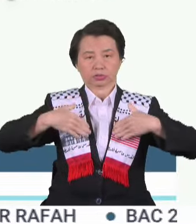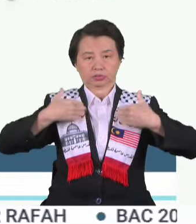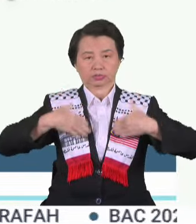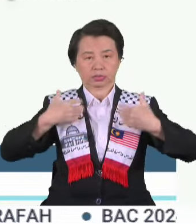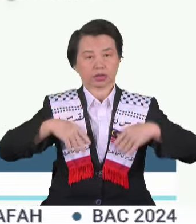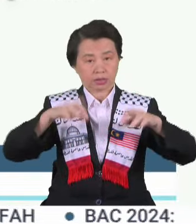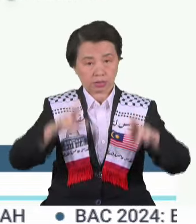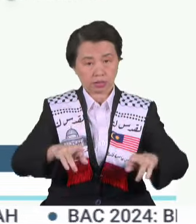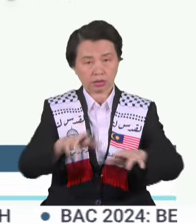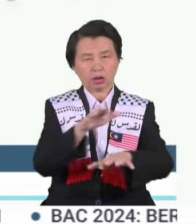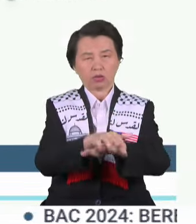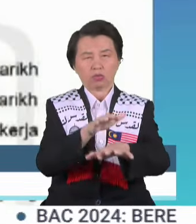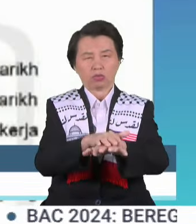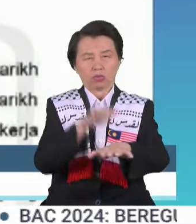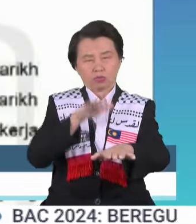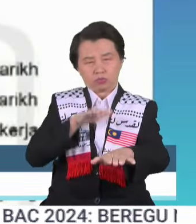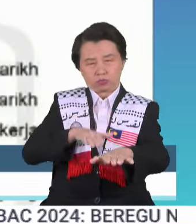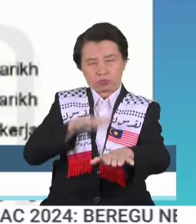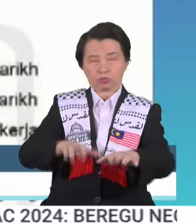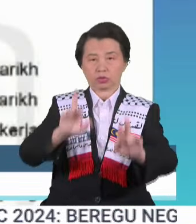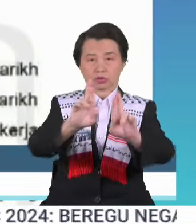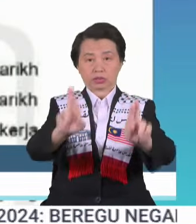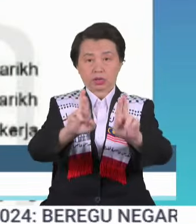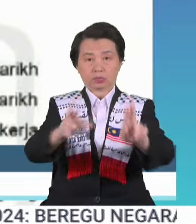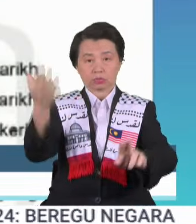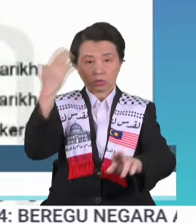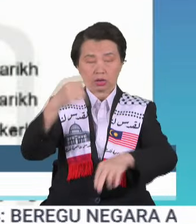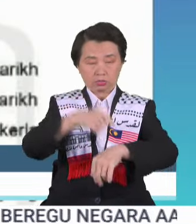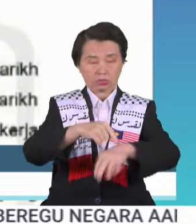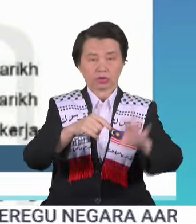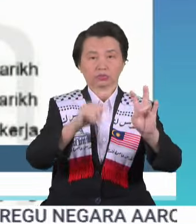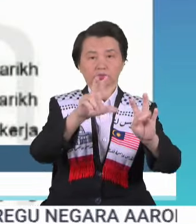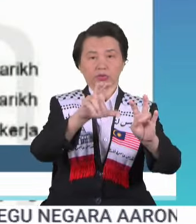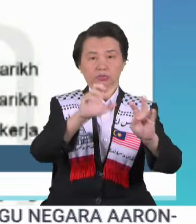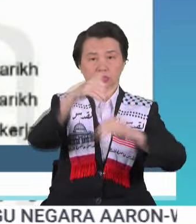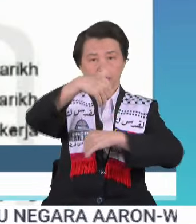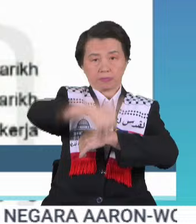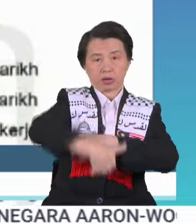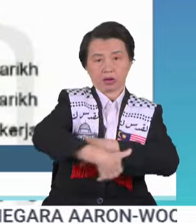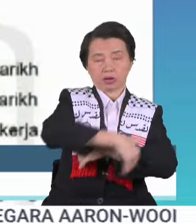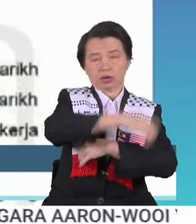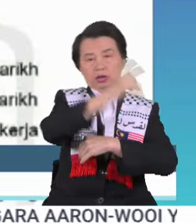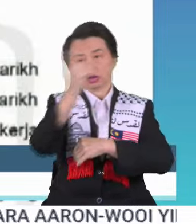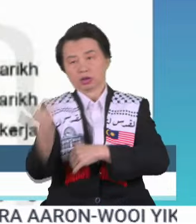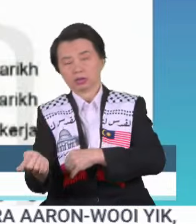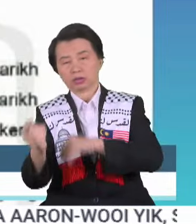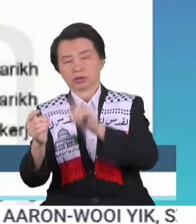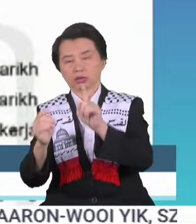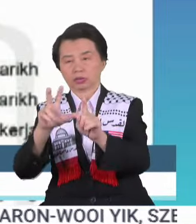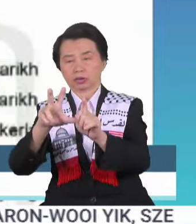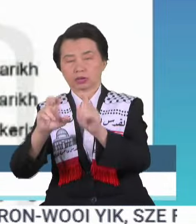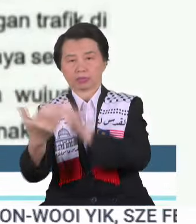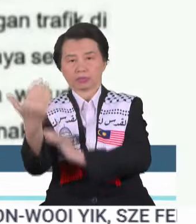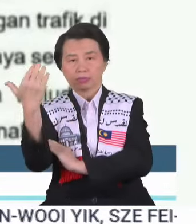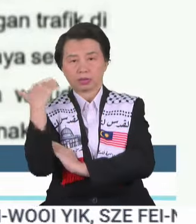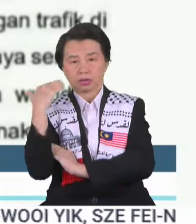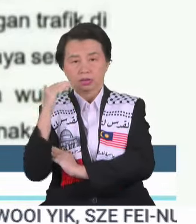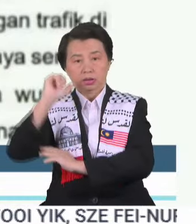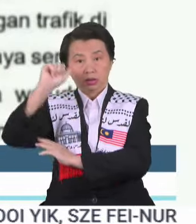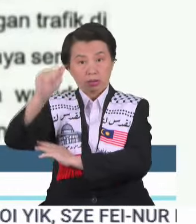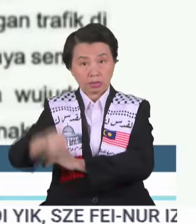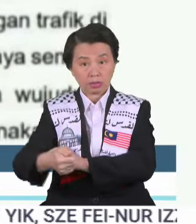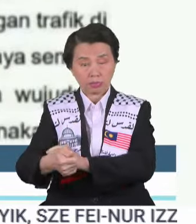pengguna. Kesesakan berlaku pada Rabu lalu bermula 7.30 malam hingga 1.30 pagi keesokan